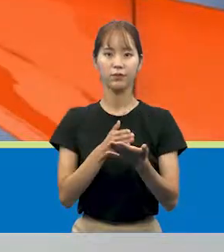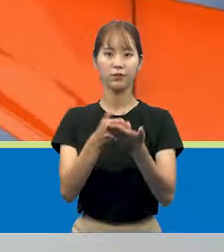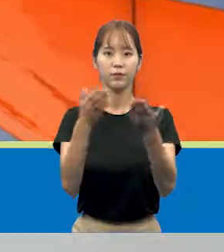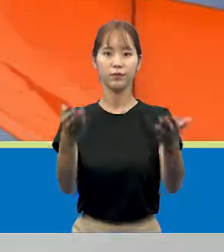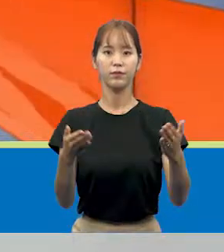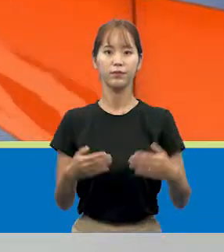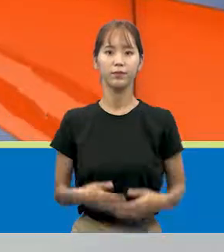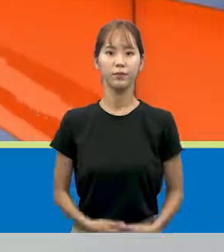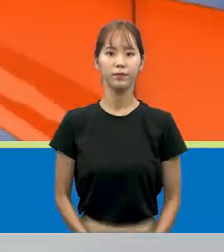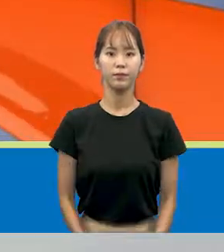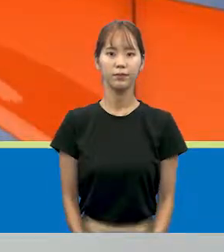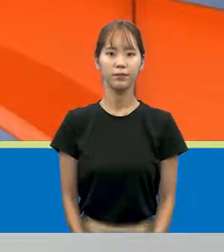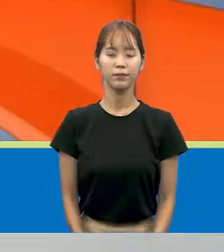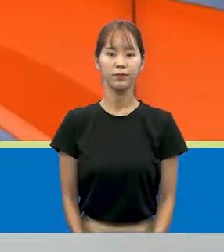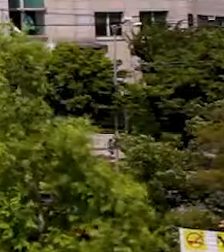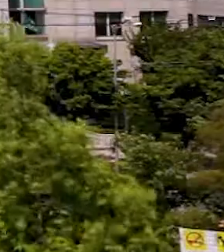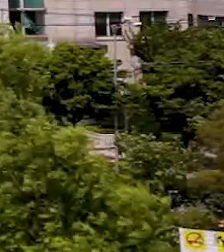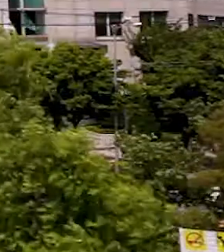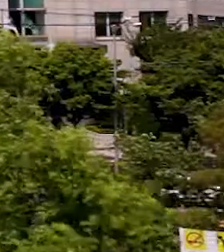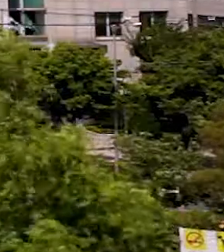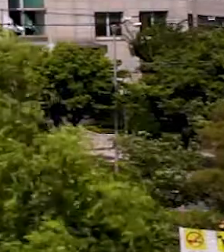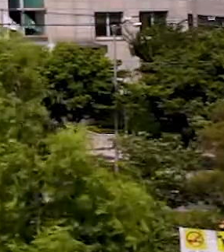주 주요 뉴스입니다.